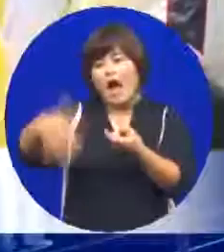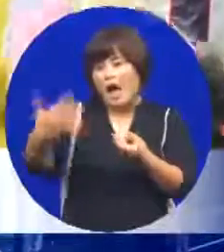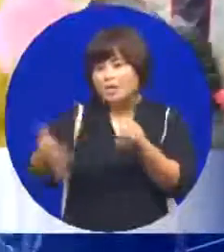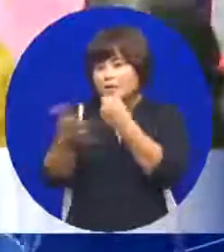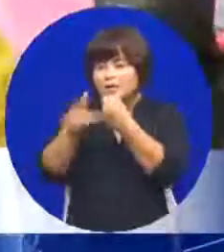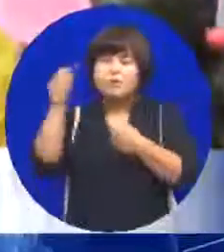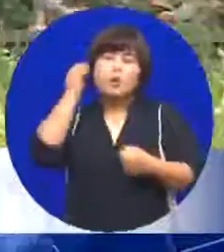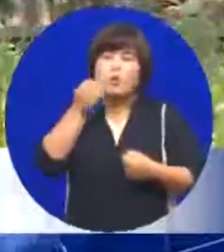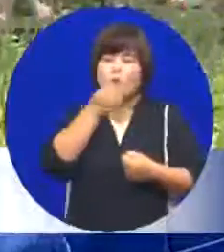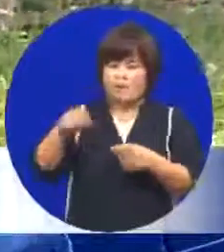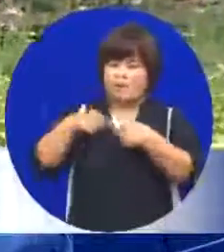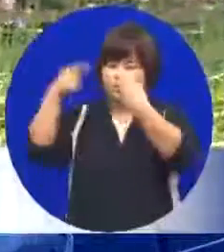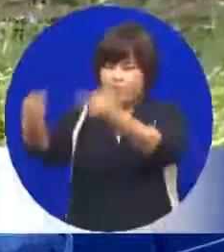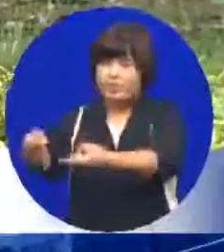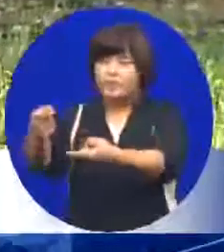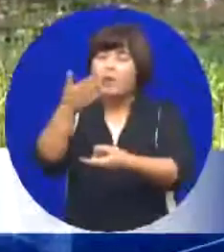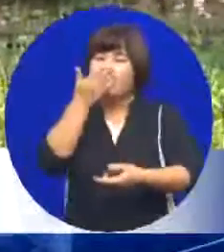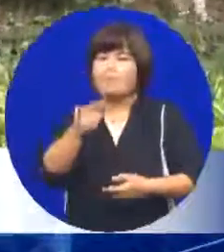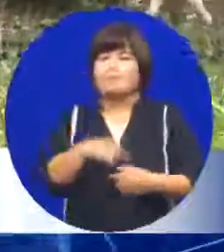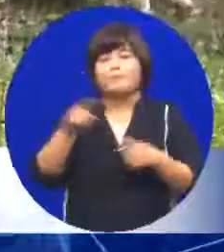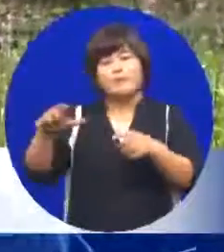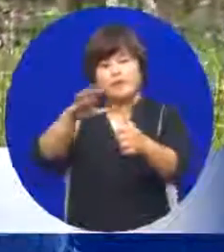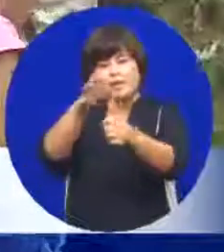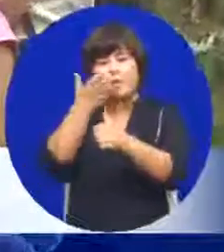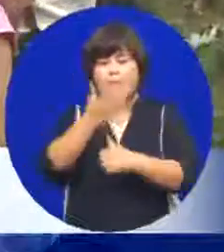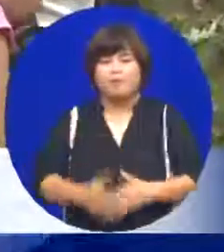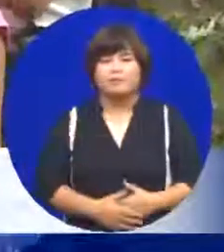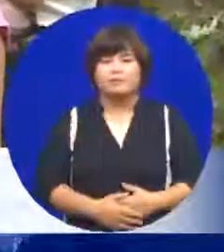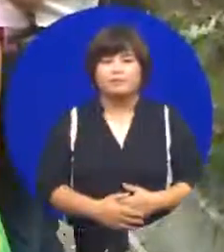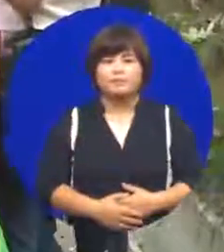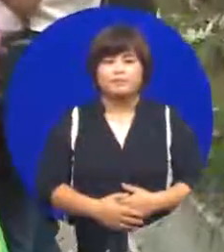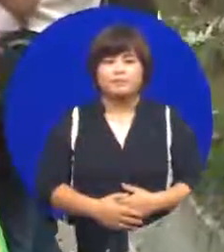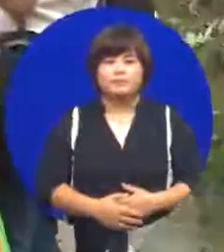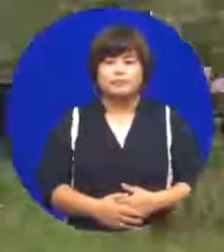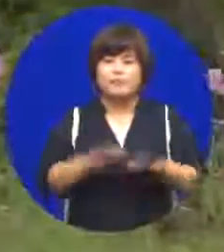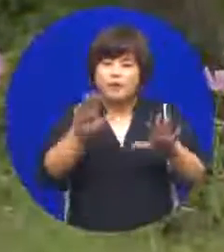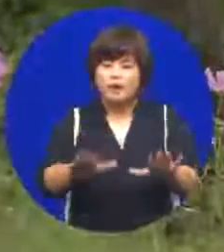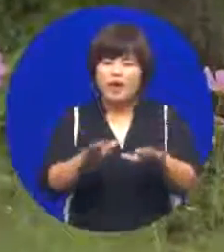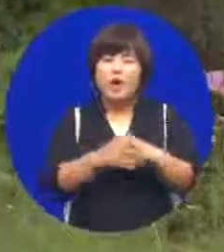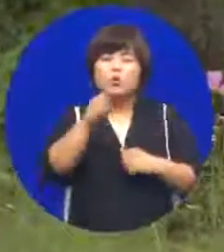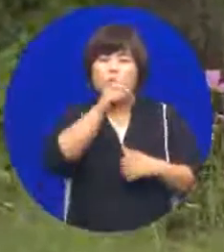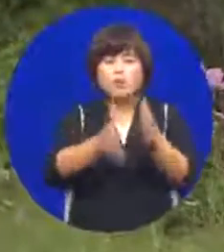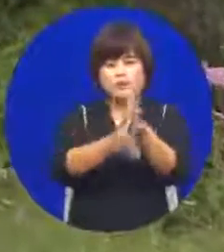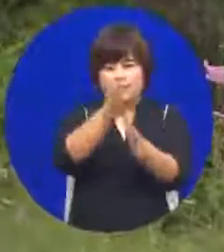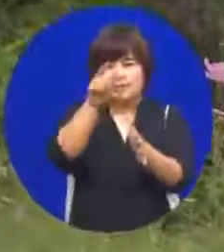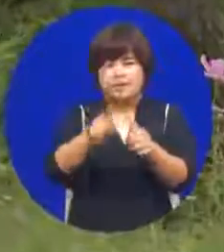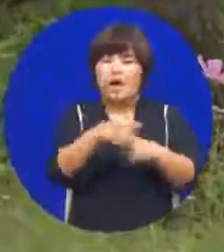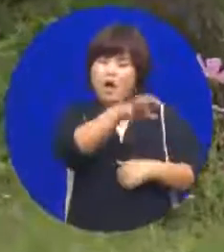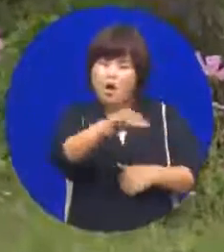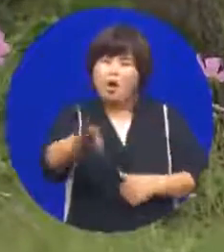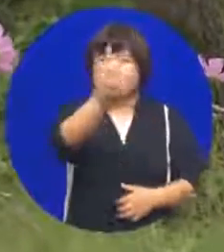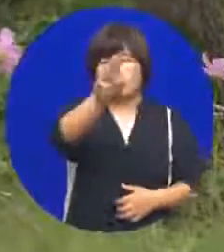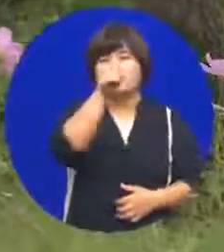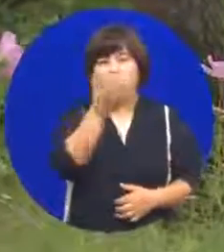않은 보육기관들도 용인시 숲체험 사이트를 통해 신청하면 이용할 수 있습니다. 현재 용인시에서는